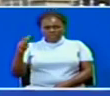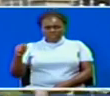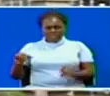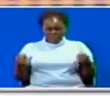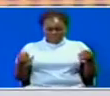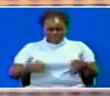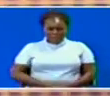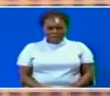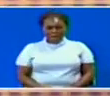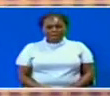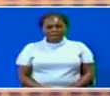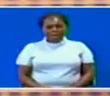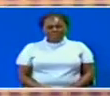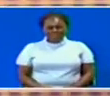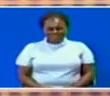News.